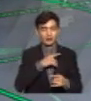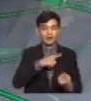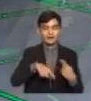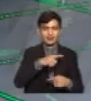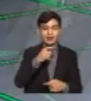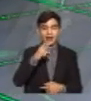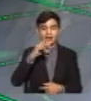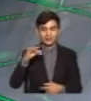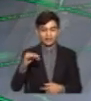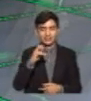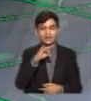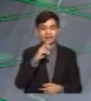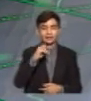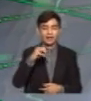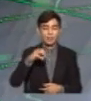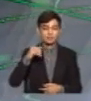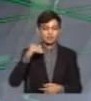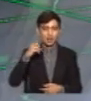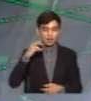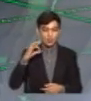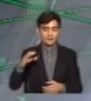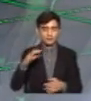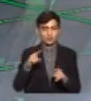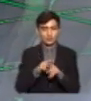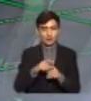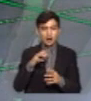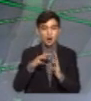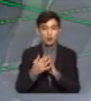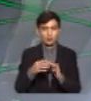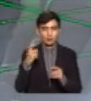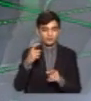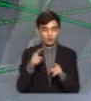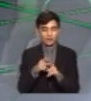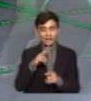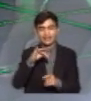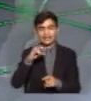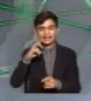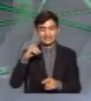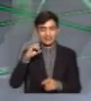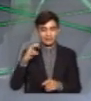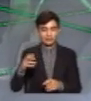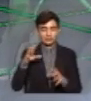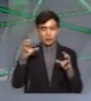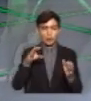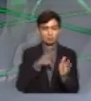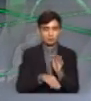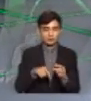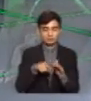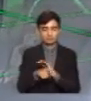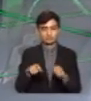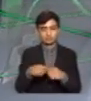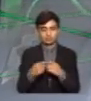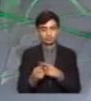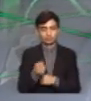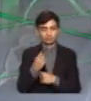Ғани Инамжанов ауыл шаруашылығын қаржылай қолдау қорынан жылыжайды лизингке алып, бірнеше заңсыздықтың бетін аштым